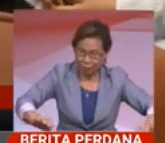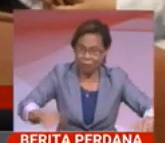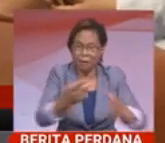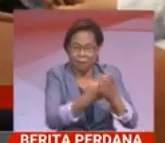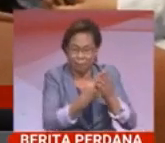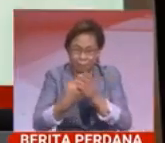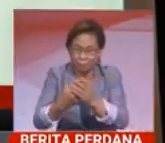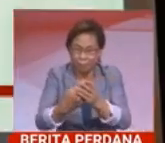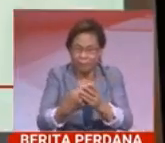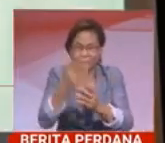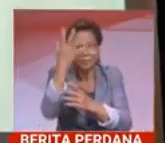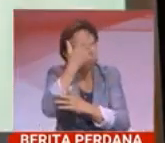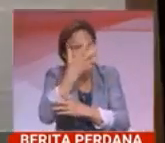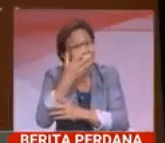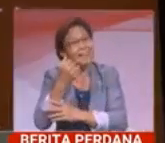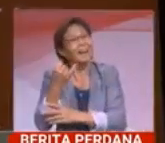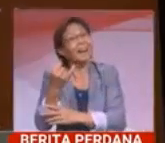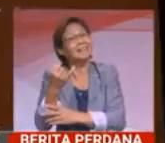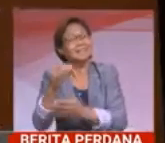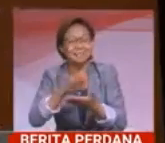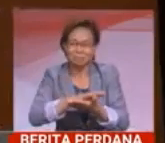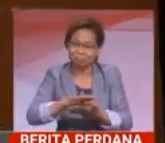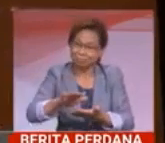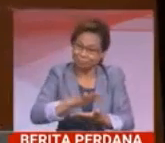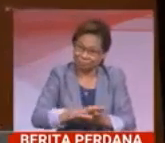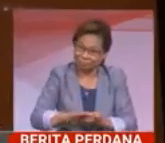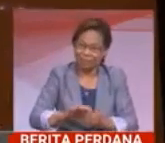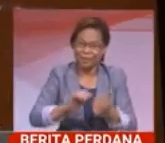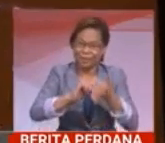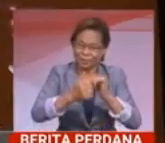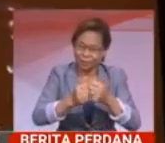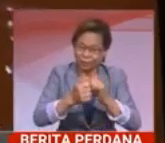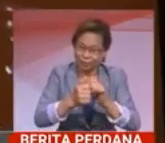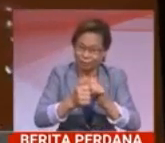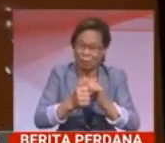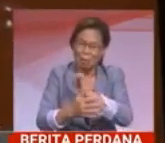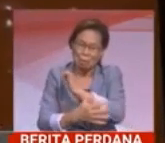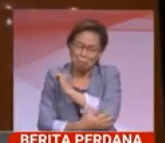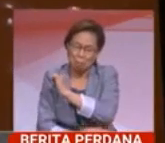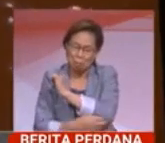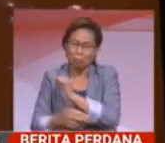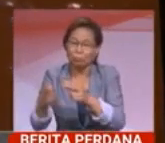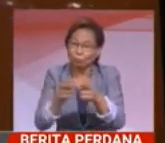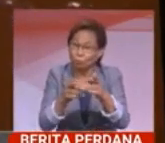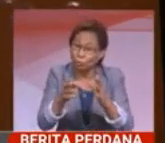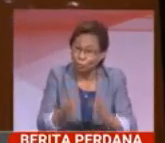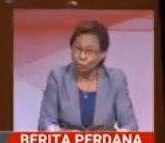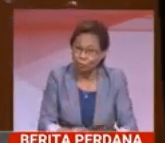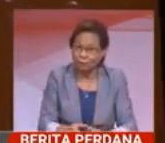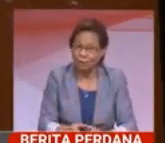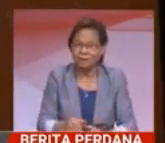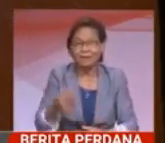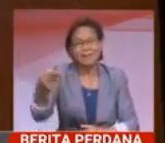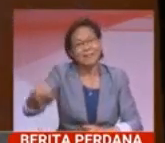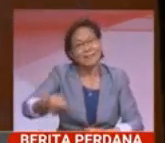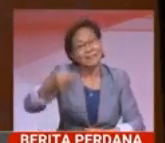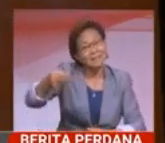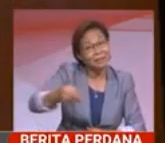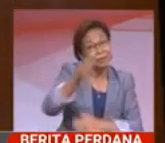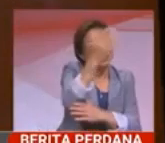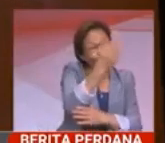perpaduan hai keindahan kebersihan subkhan asnaf usahawan kehijauan